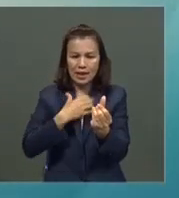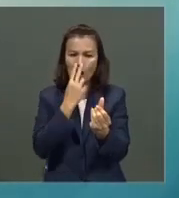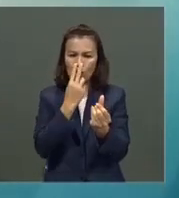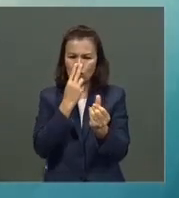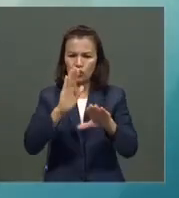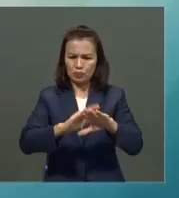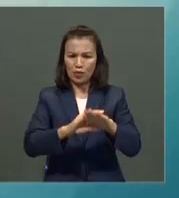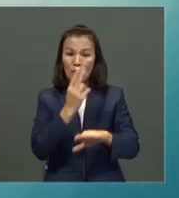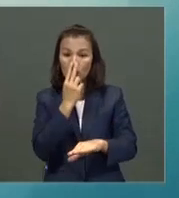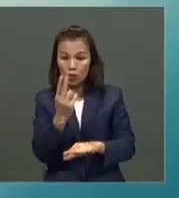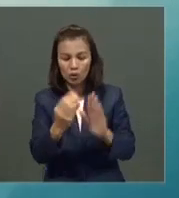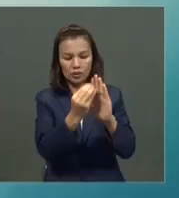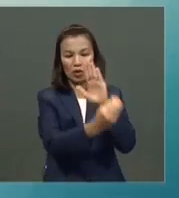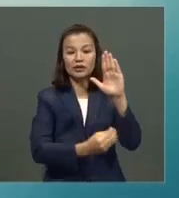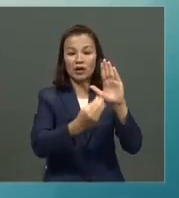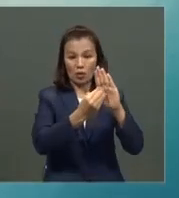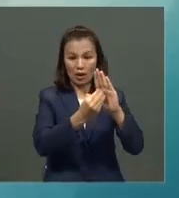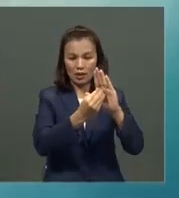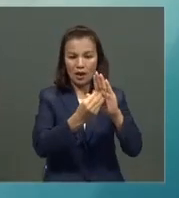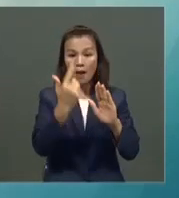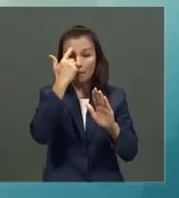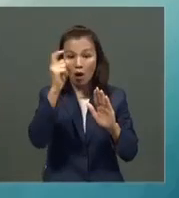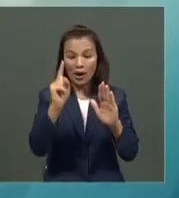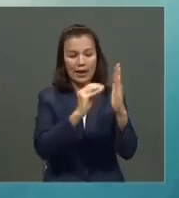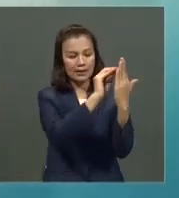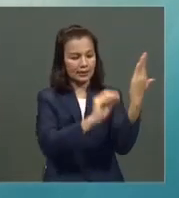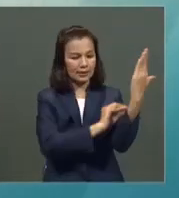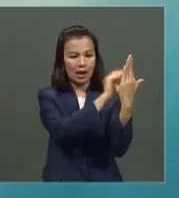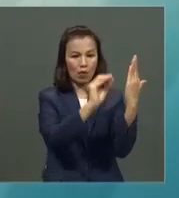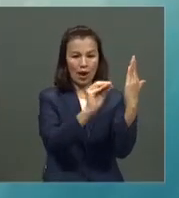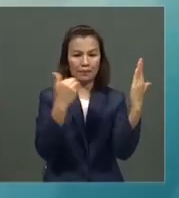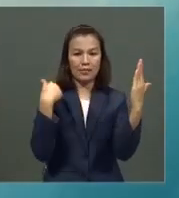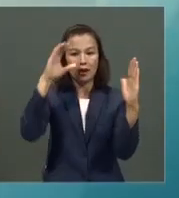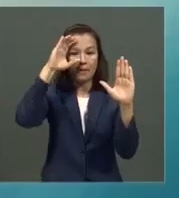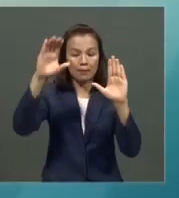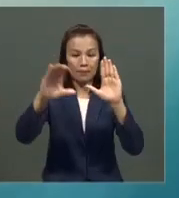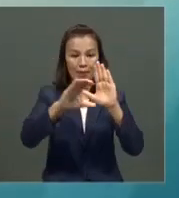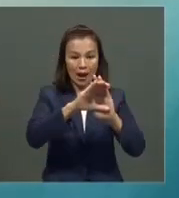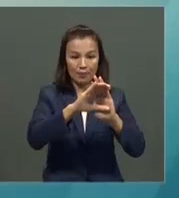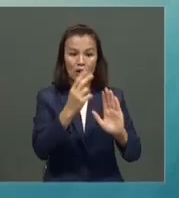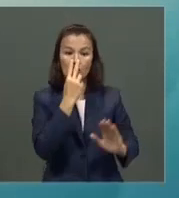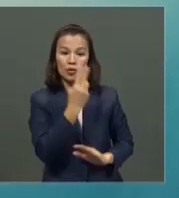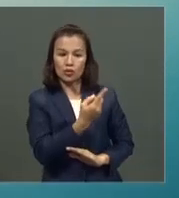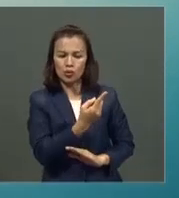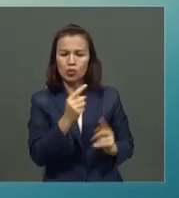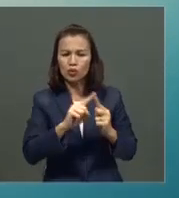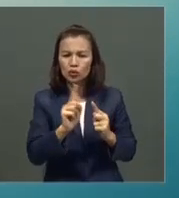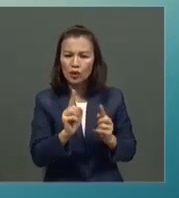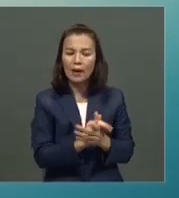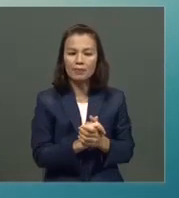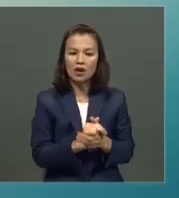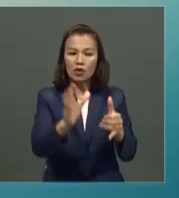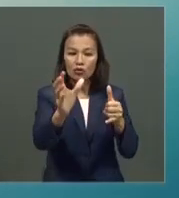ตัวเลขของจังหวัดด้วยเพราะว่าหลายๆจังหวัดนะคะเดี๋ยววันนี้มีภาพให้ชมกันนะคะว่ามีตัวเลขผู้